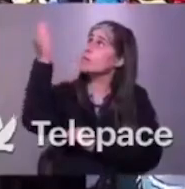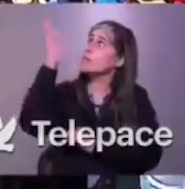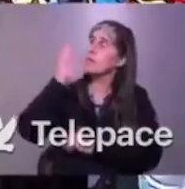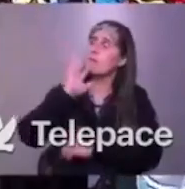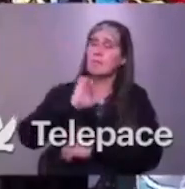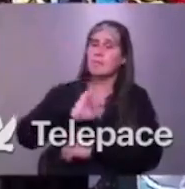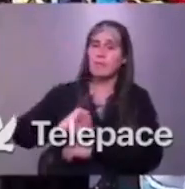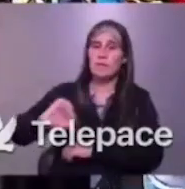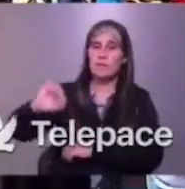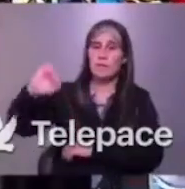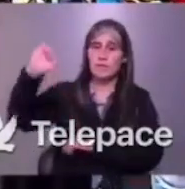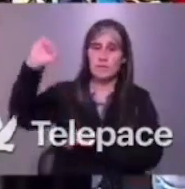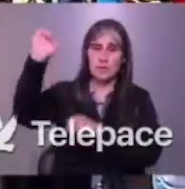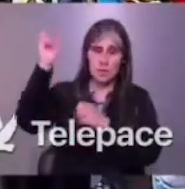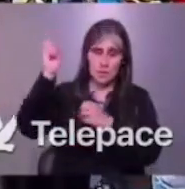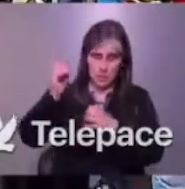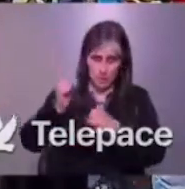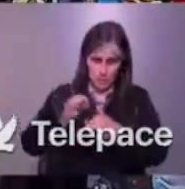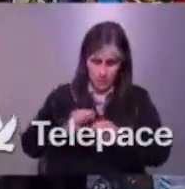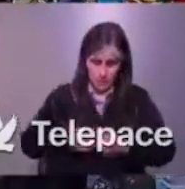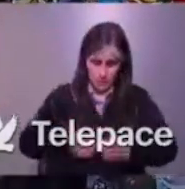il porticato.